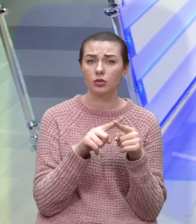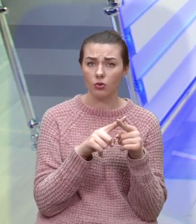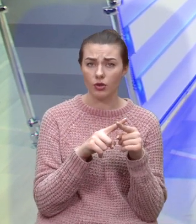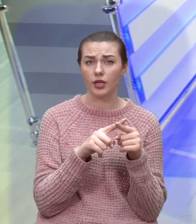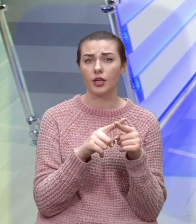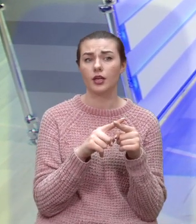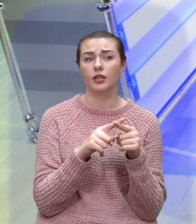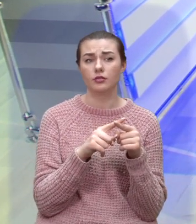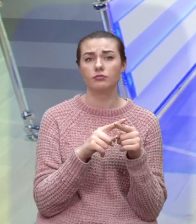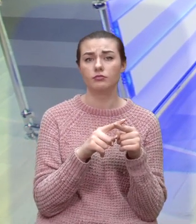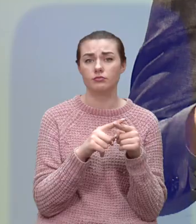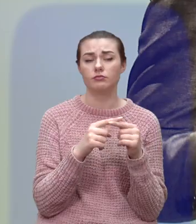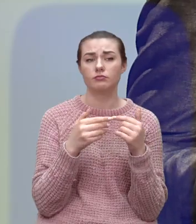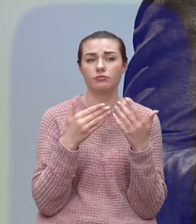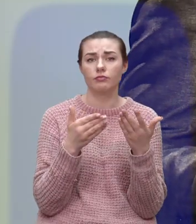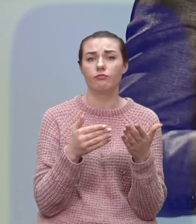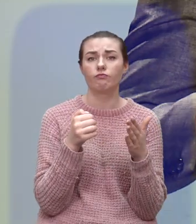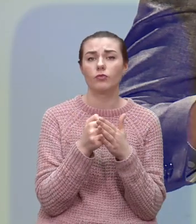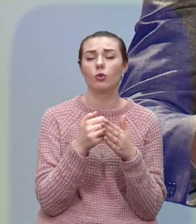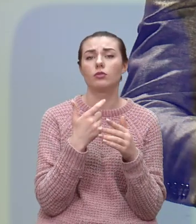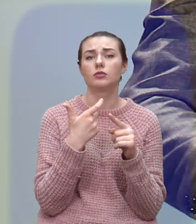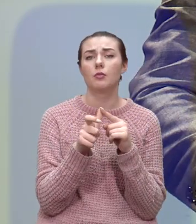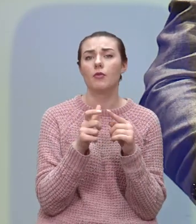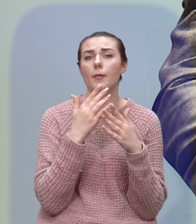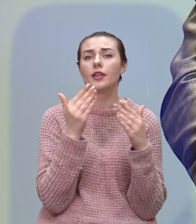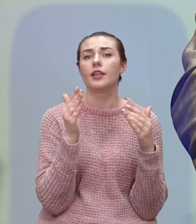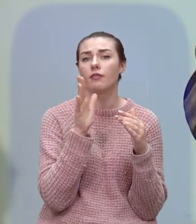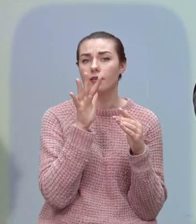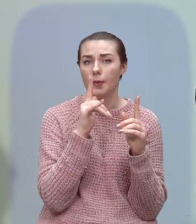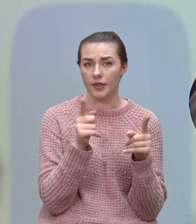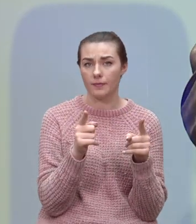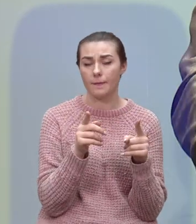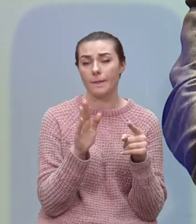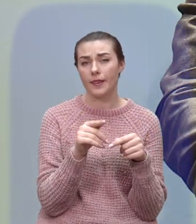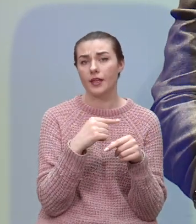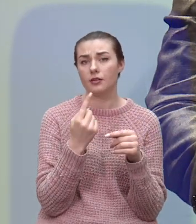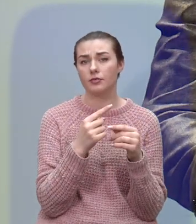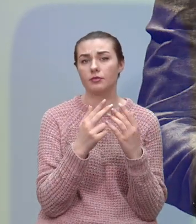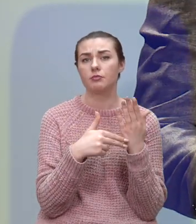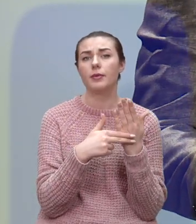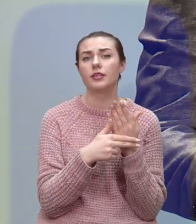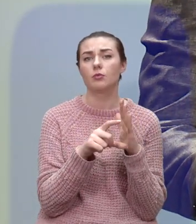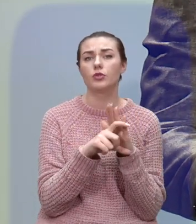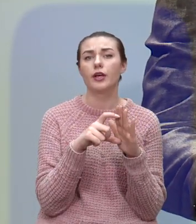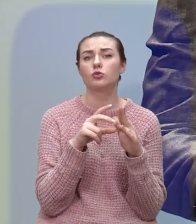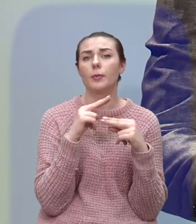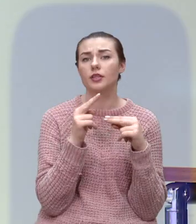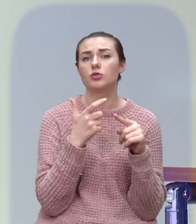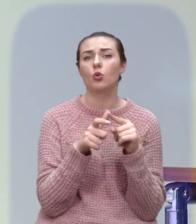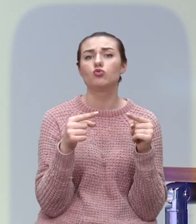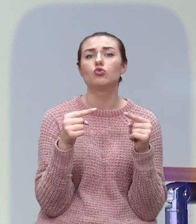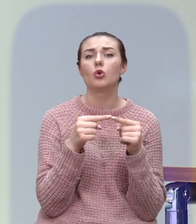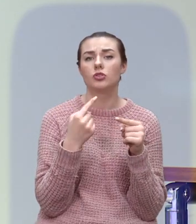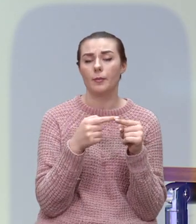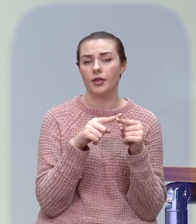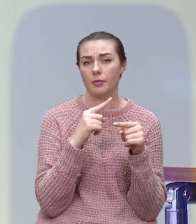которые простираются в общем-то до самого последнего времени ну давайте просто библейскому тексту обратимся он